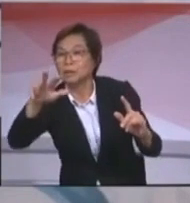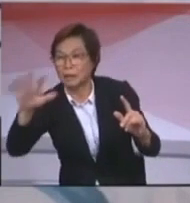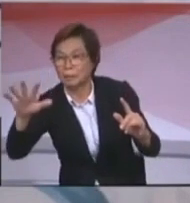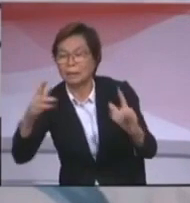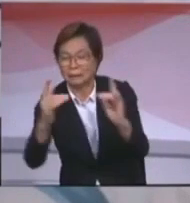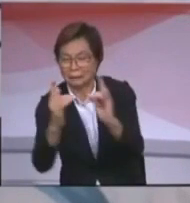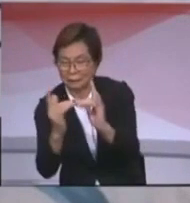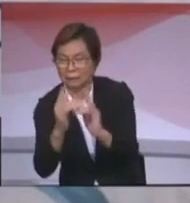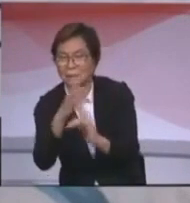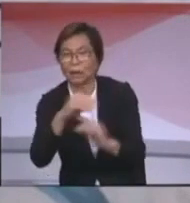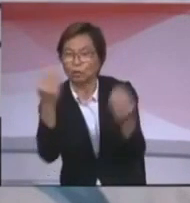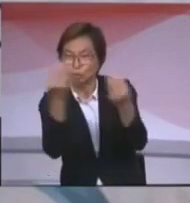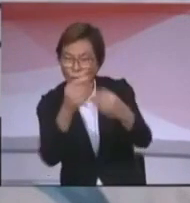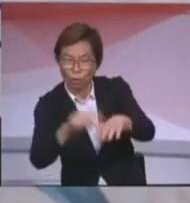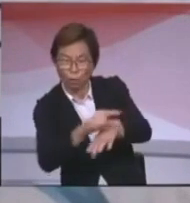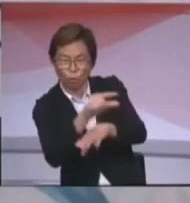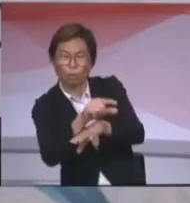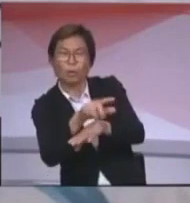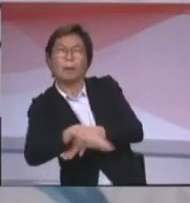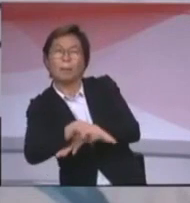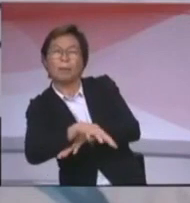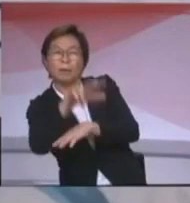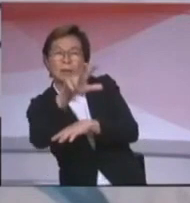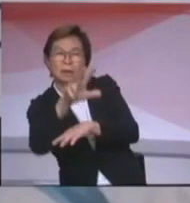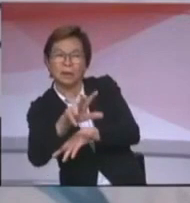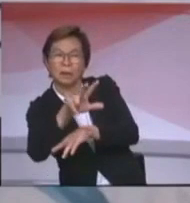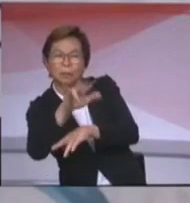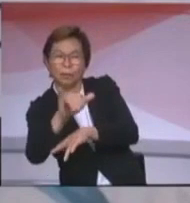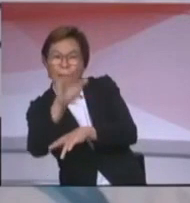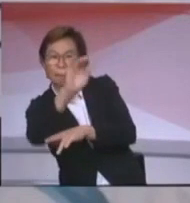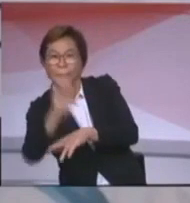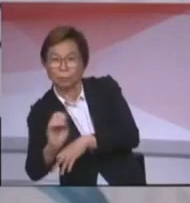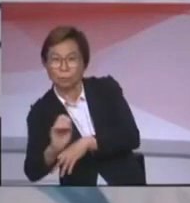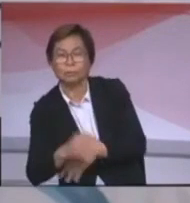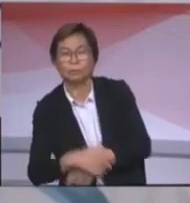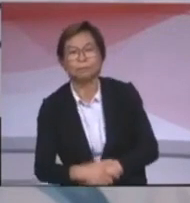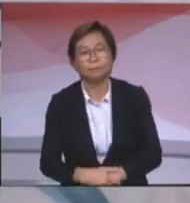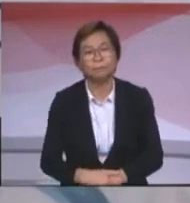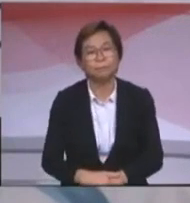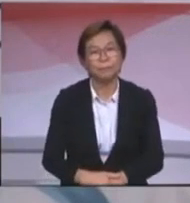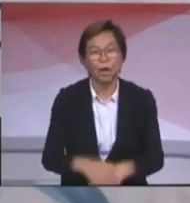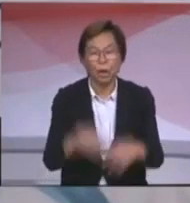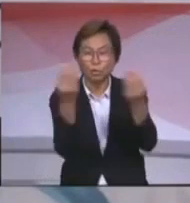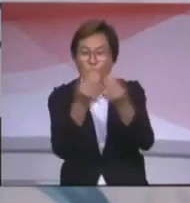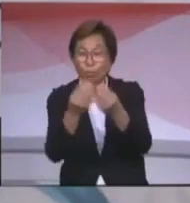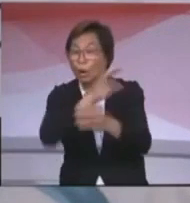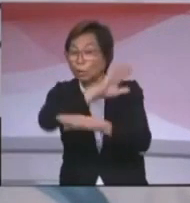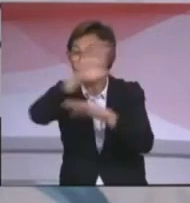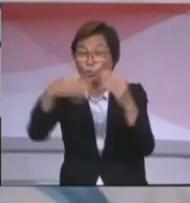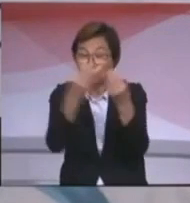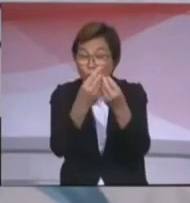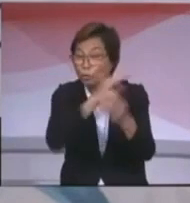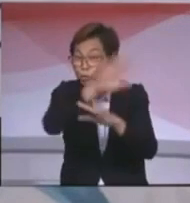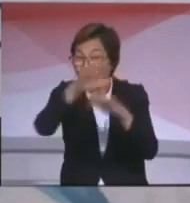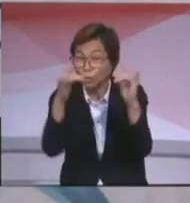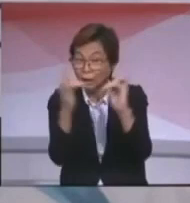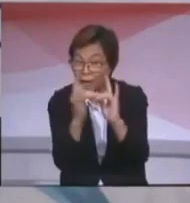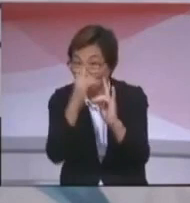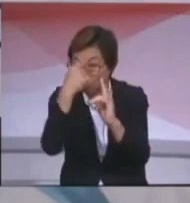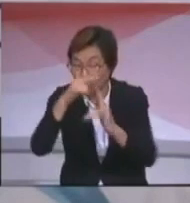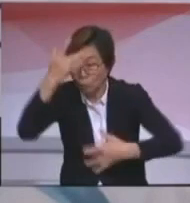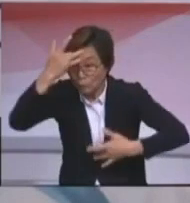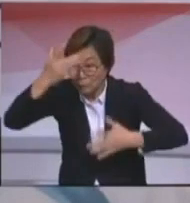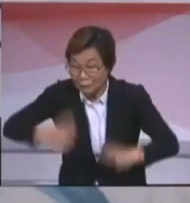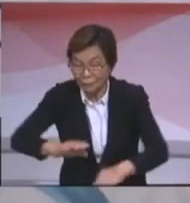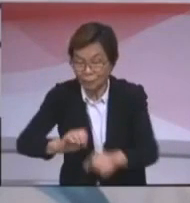12,235 dan kadar penggunaannya adalah 36%. Dengan ini, bilangan keseluruhan katil untuk rawatan